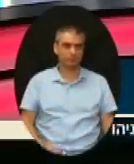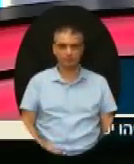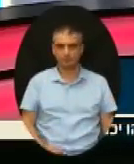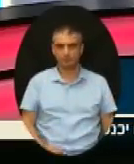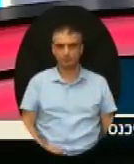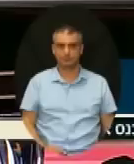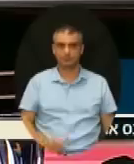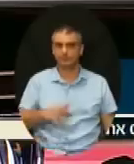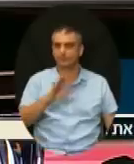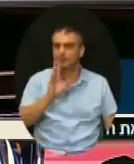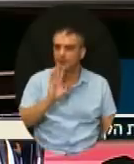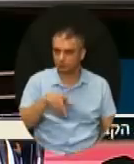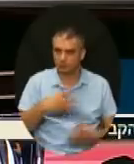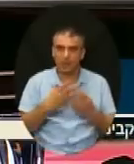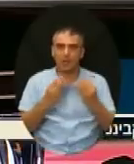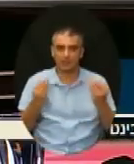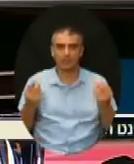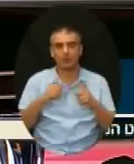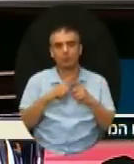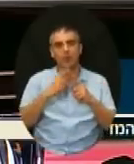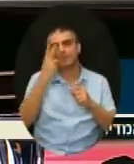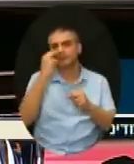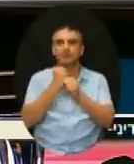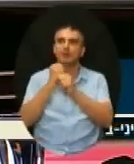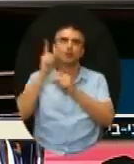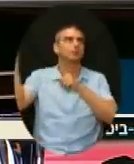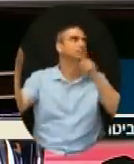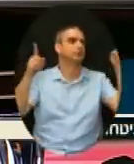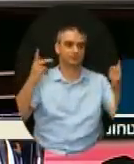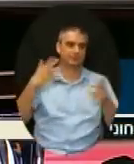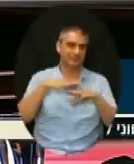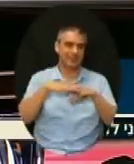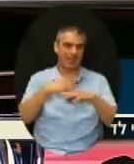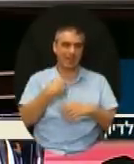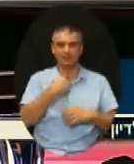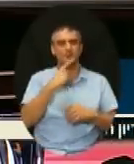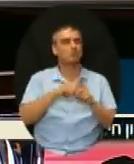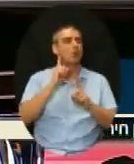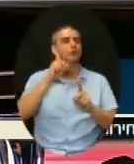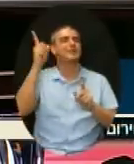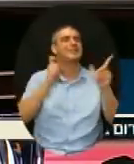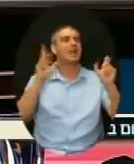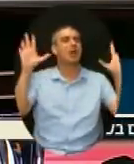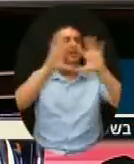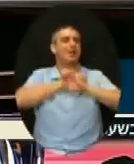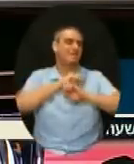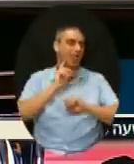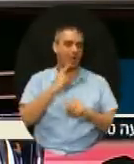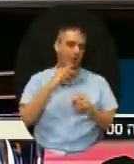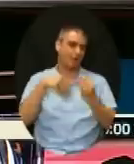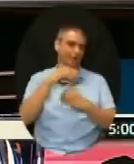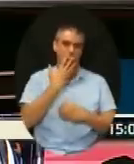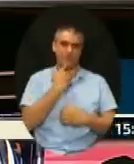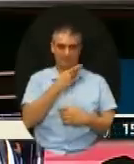את אותם בודדים. יש כאן הרבה יריות באפלה, תרתי משמע, סליחה על הביטוי האומלל, הרבה יריות באפלה